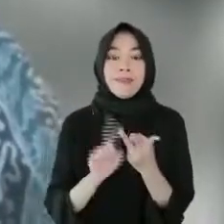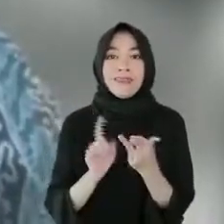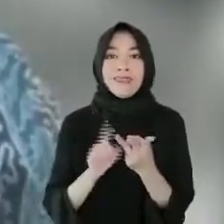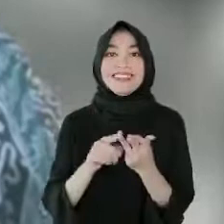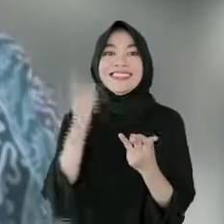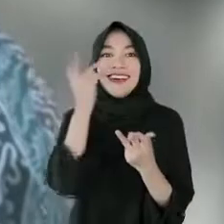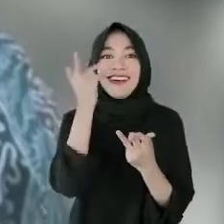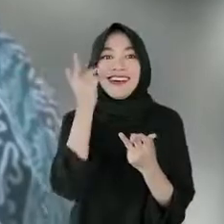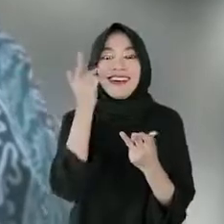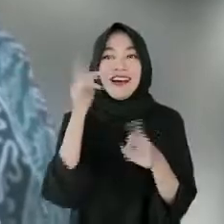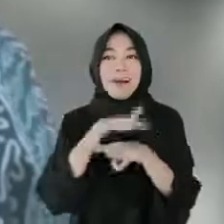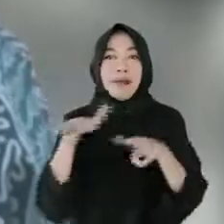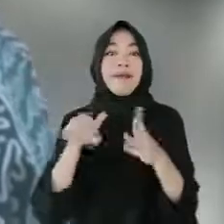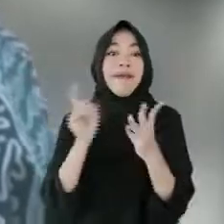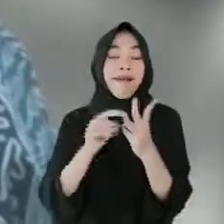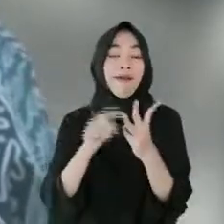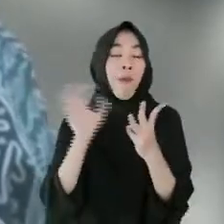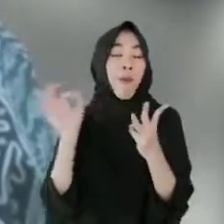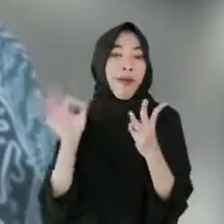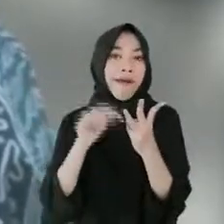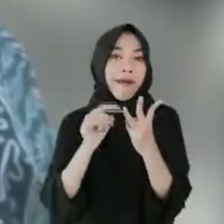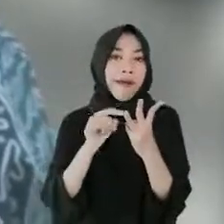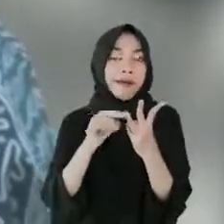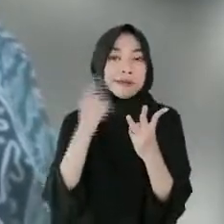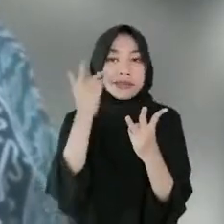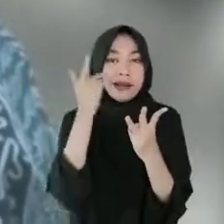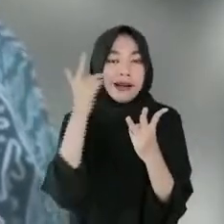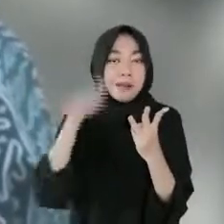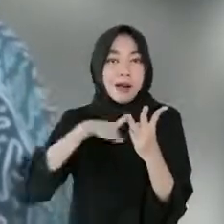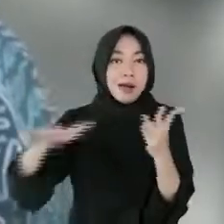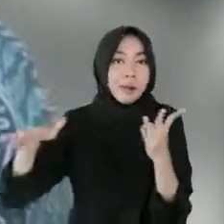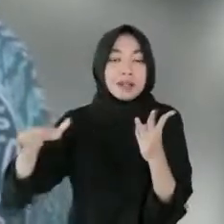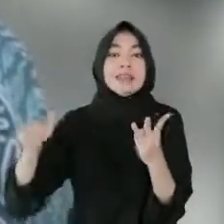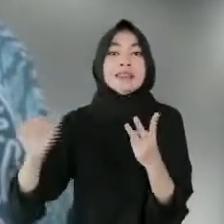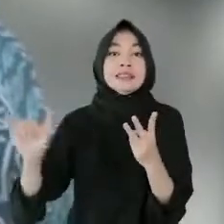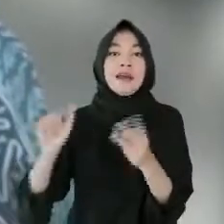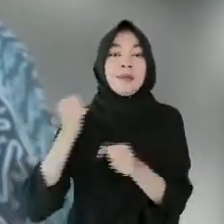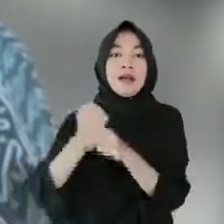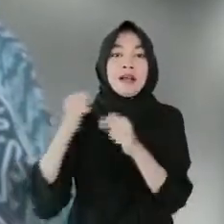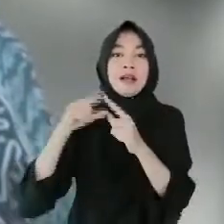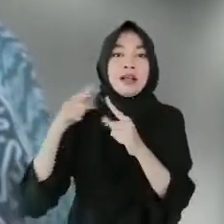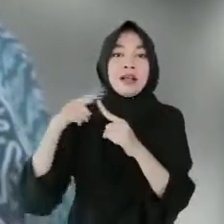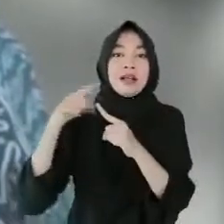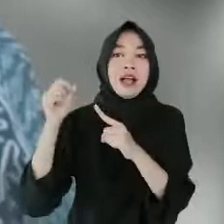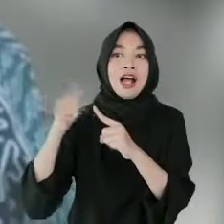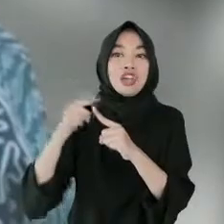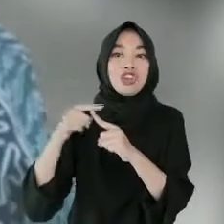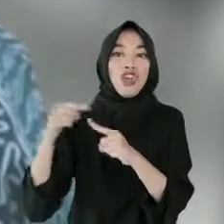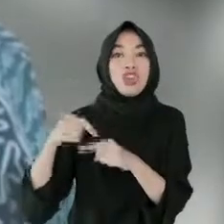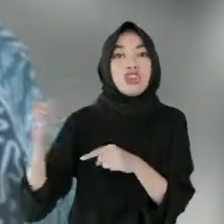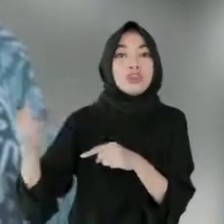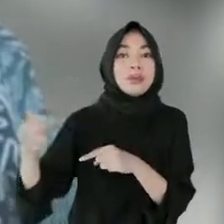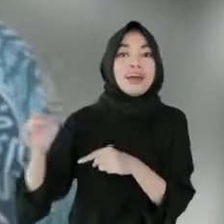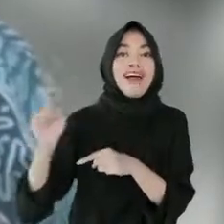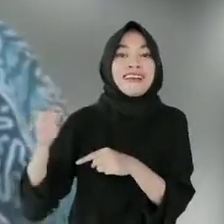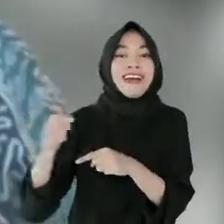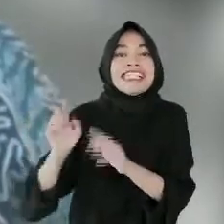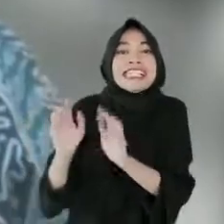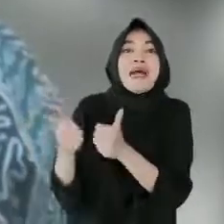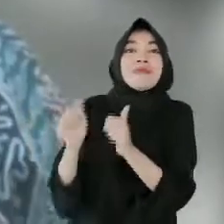pengamanan bukan seperti itu bahkan jadi sampaikan Pak Gatot dan juga sudah mengantisipasi seandainya